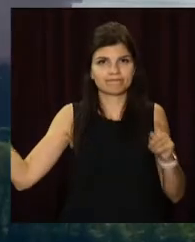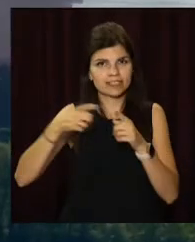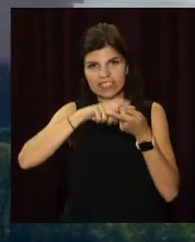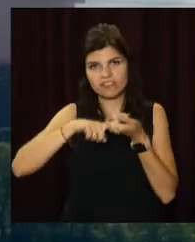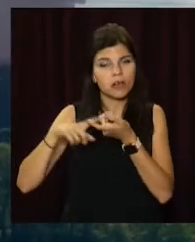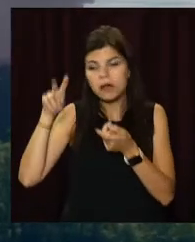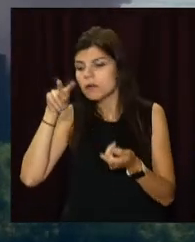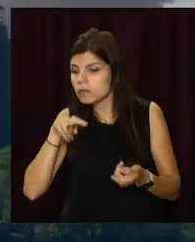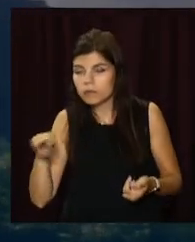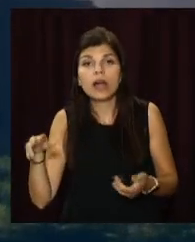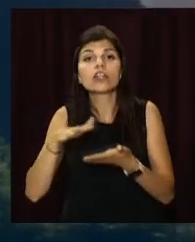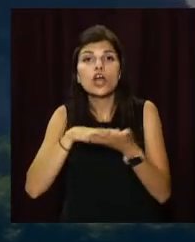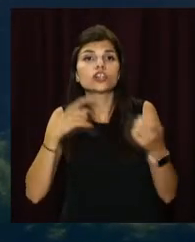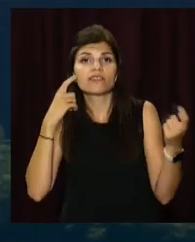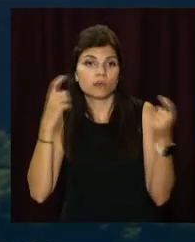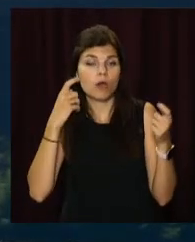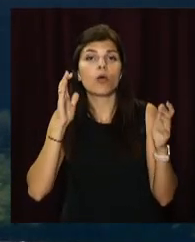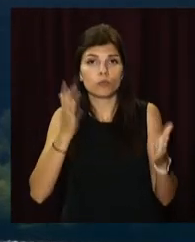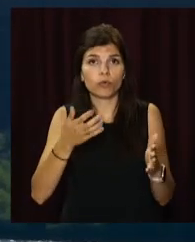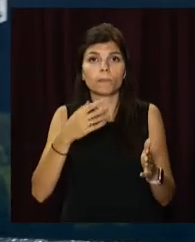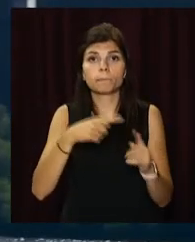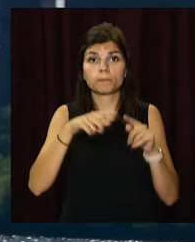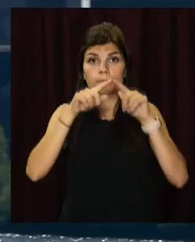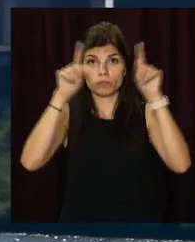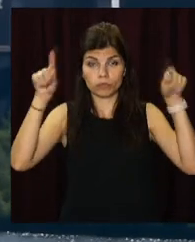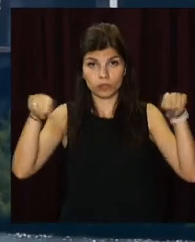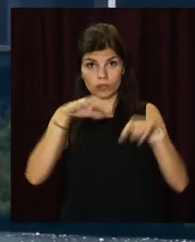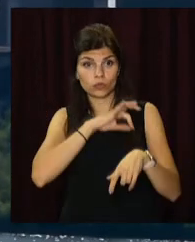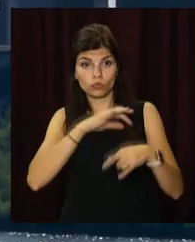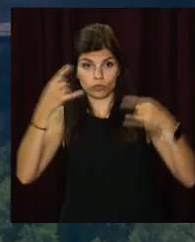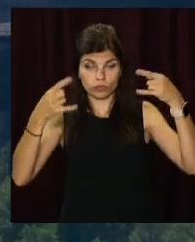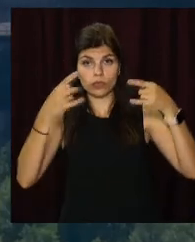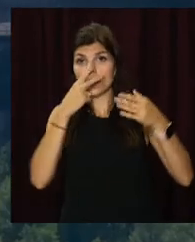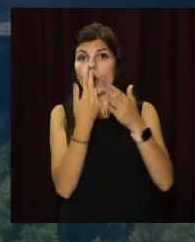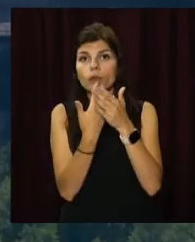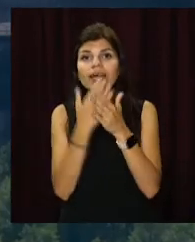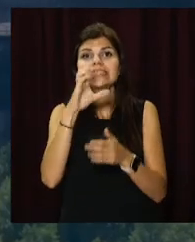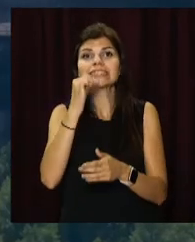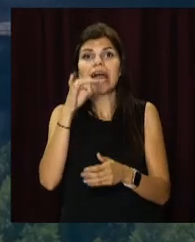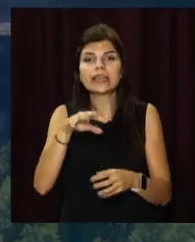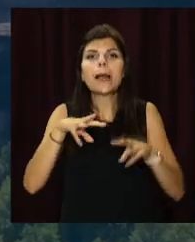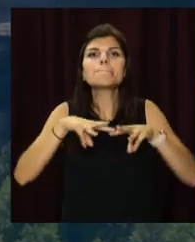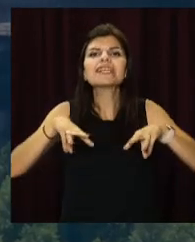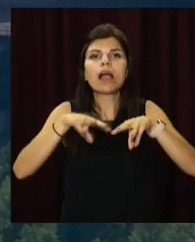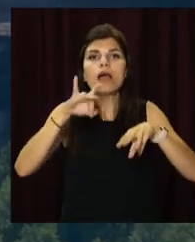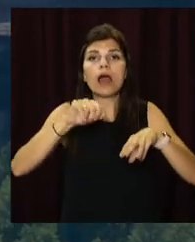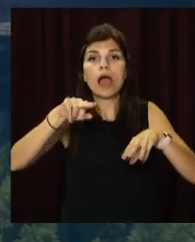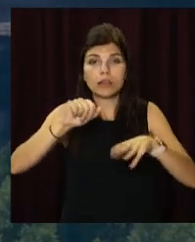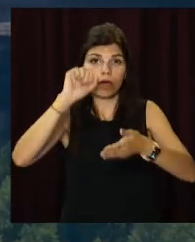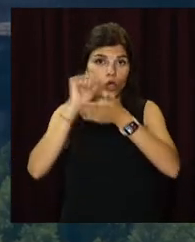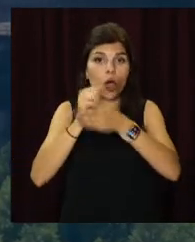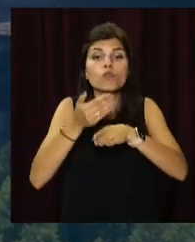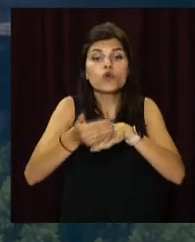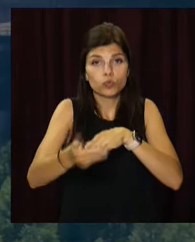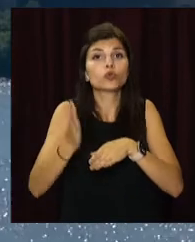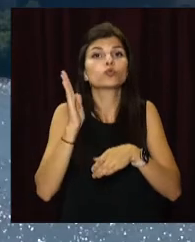інформація транслюватиметься на монітор колективного користування і відображатиметься на сайті міськради. Альона Вєтрова, Ірада Акімова, Ігор Василенко, Open